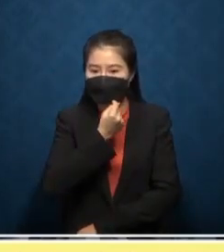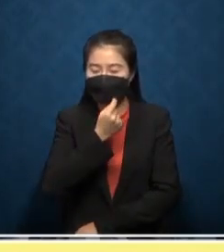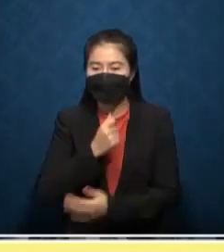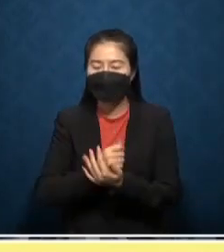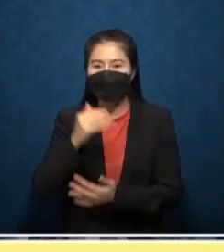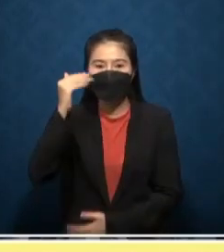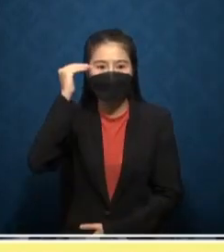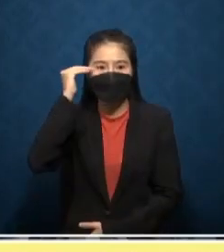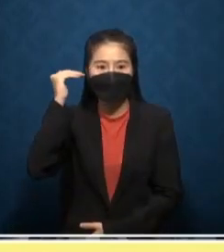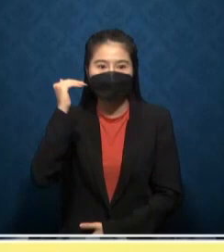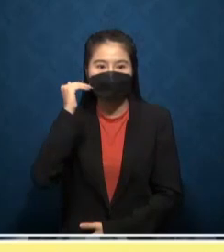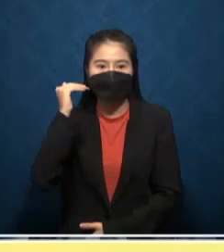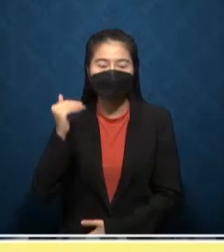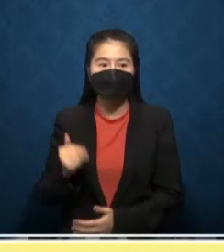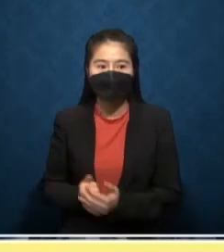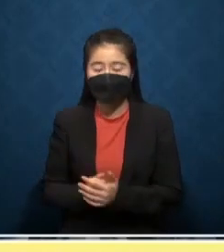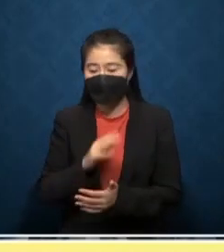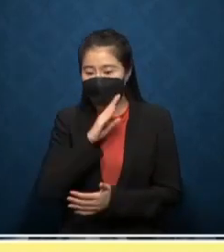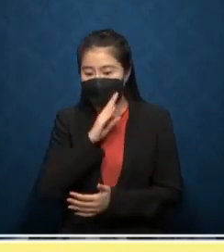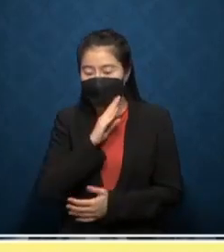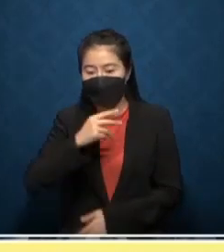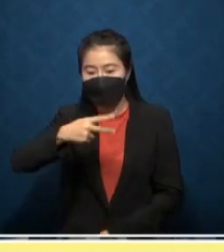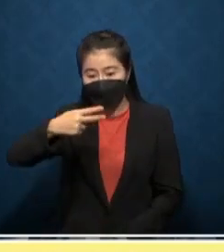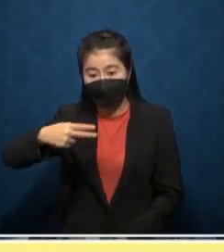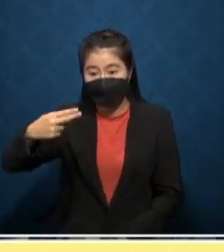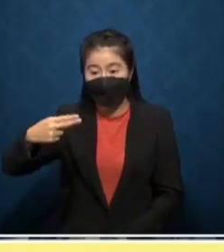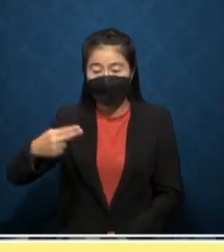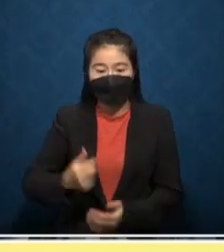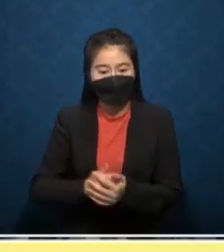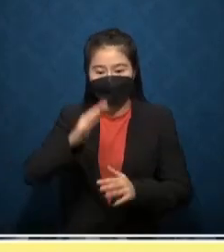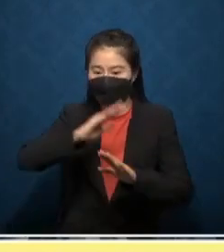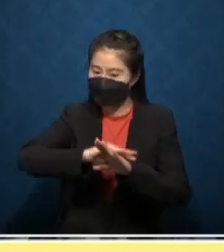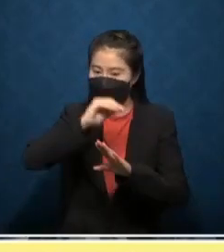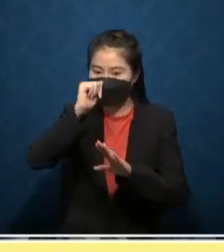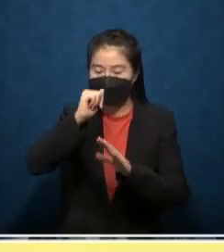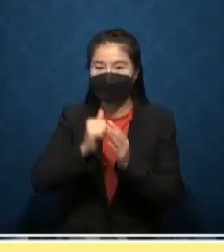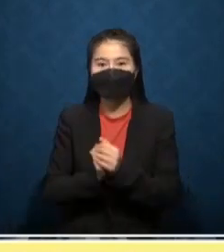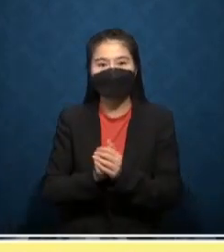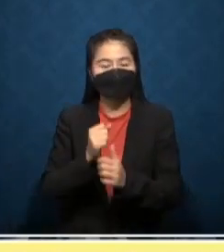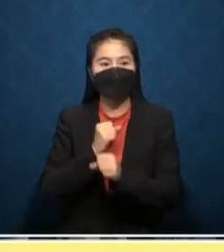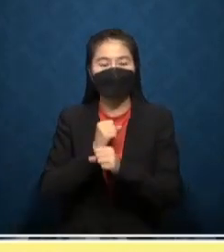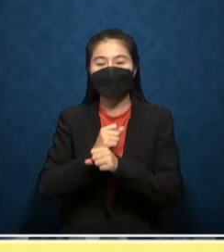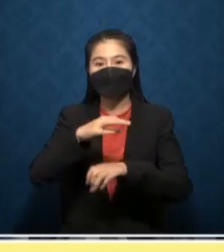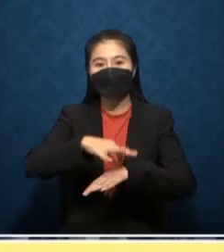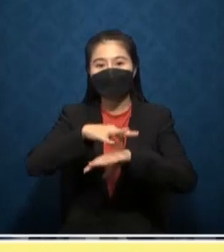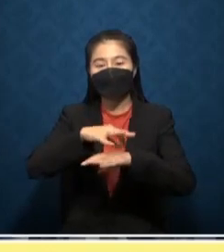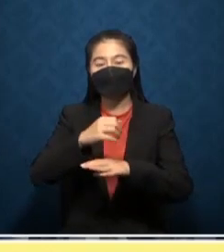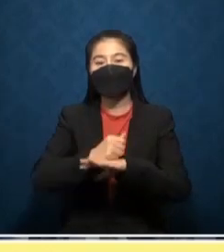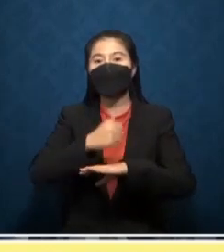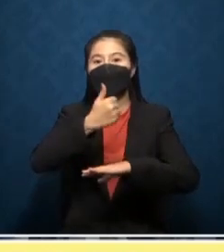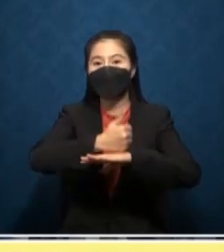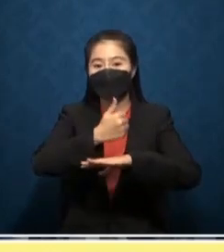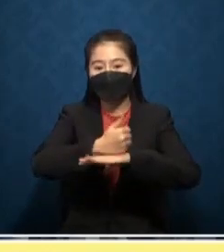ี ถาได้ประสาที่สองไปนี่เขามีโอกาสเป็หัวหน้าคนงานเงิเดยนกสองเท่า